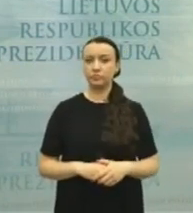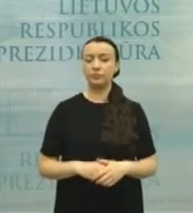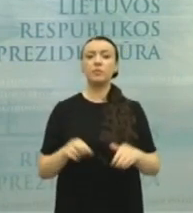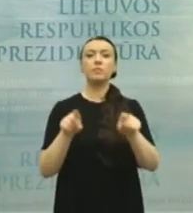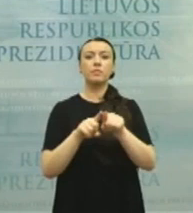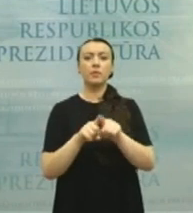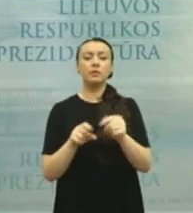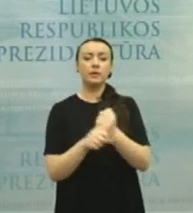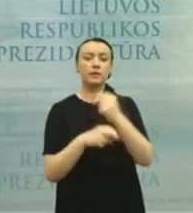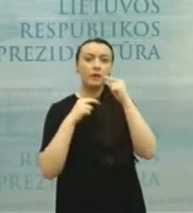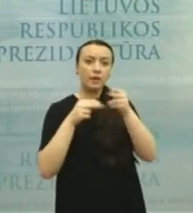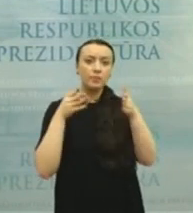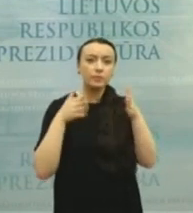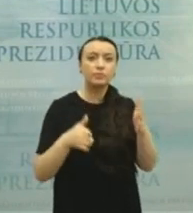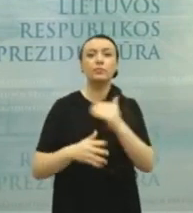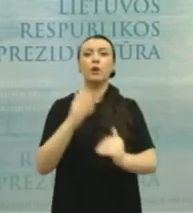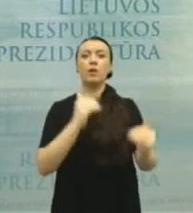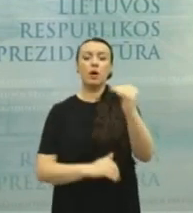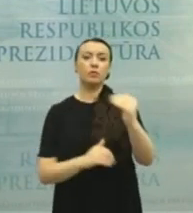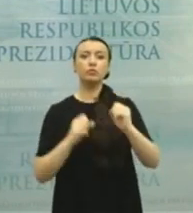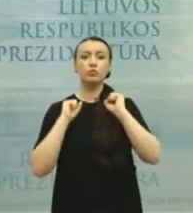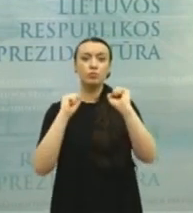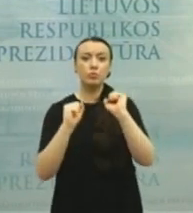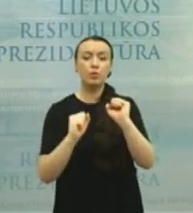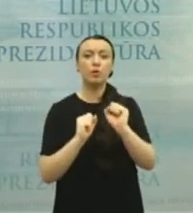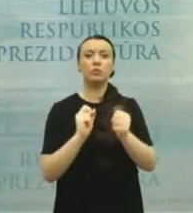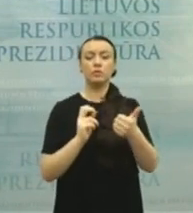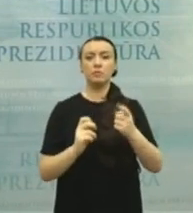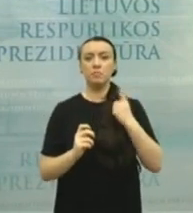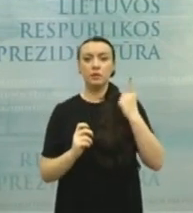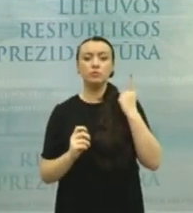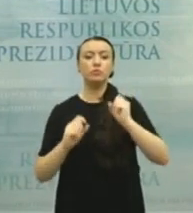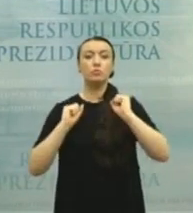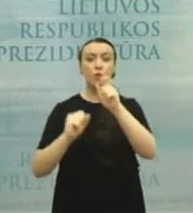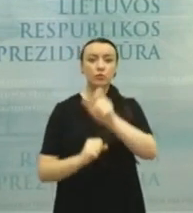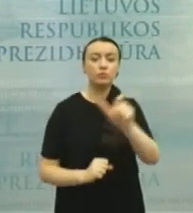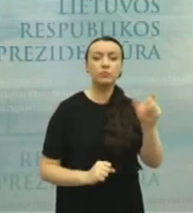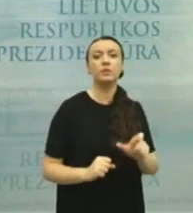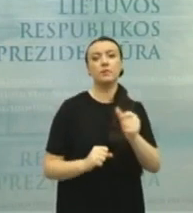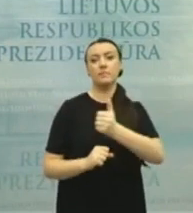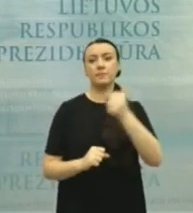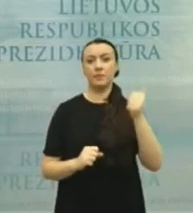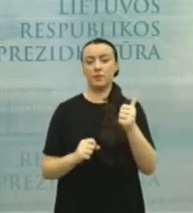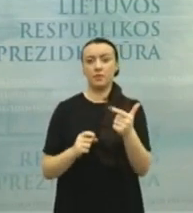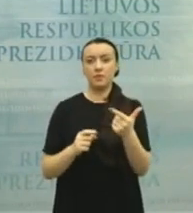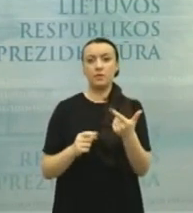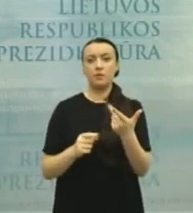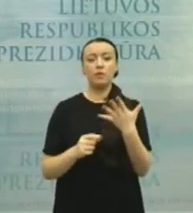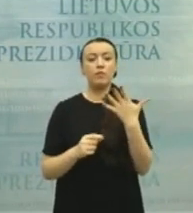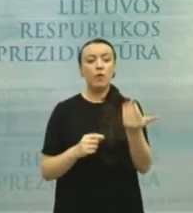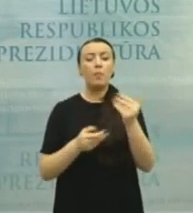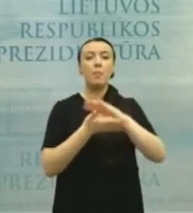turime skirti deramą dėmesį aukšto sportinio meistriškumo sportininkams, užtikrindami tiek